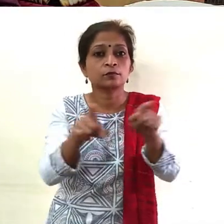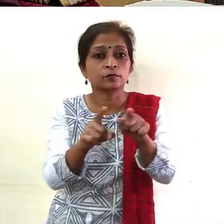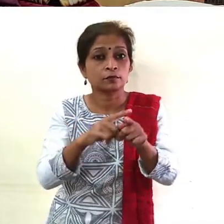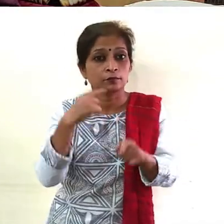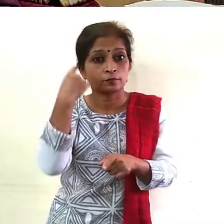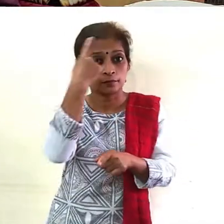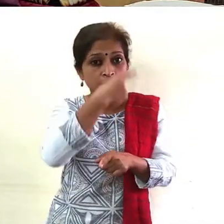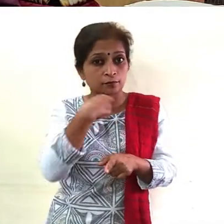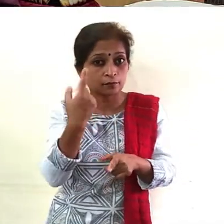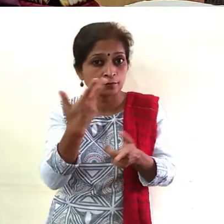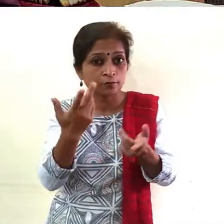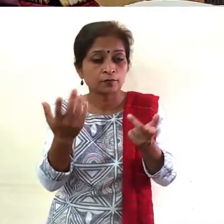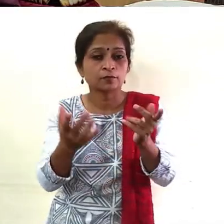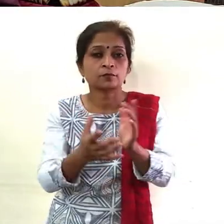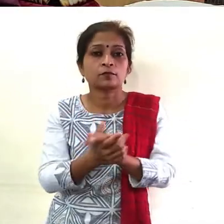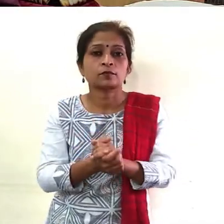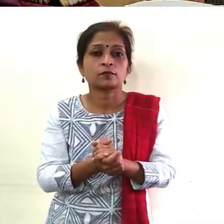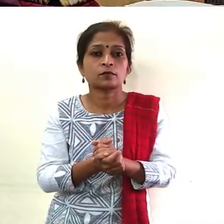के फूल के तरह चेहरा,